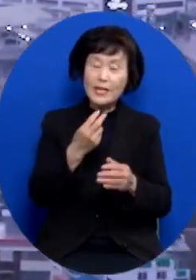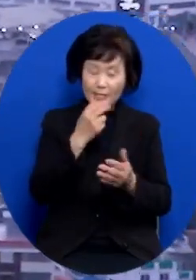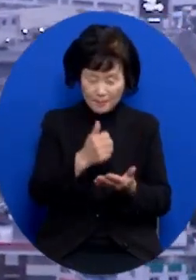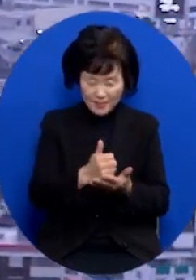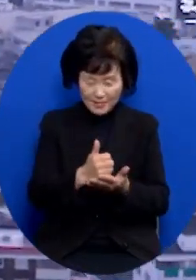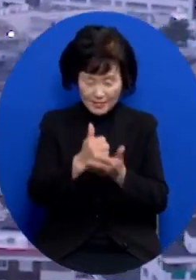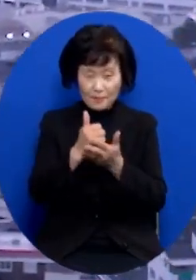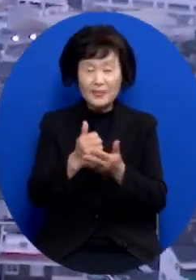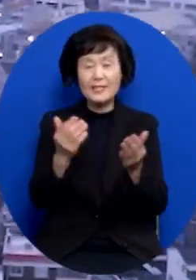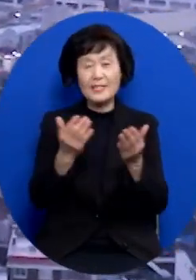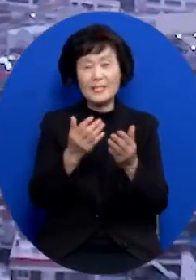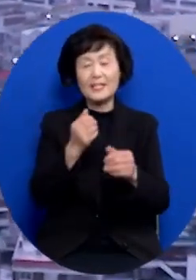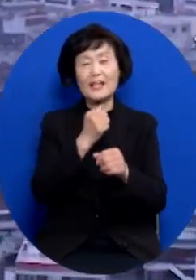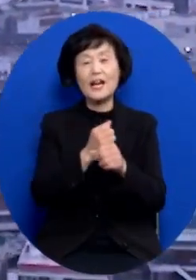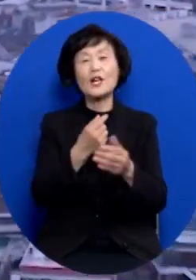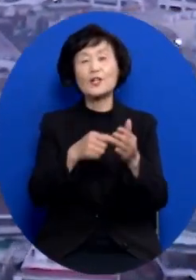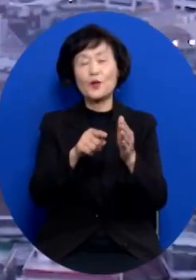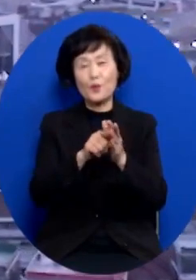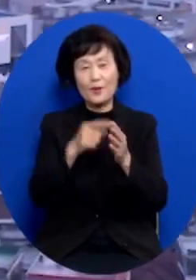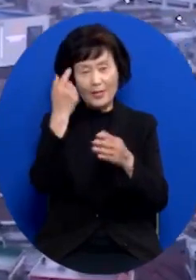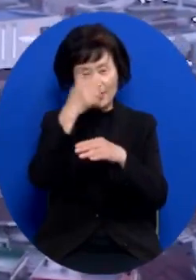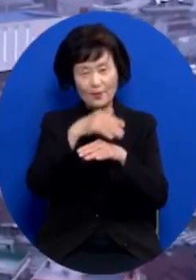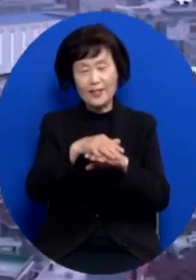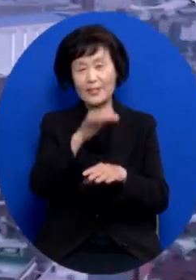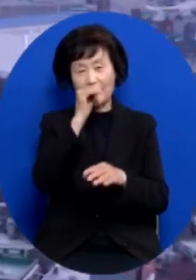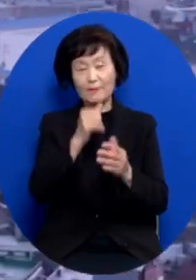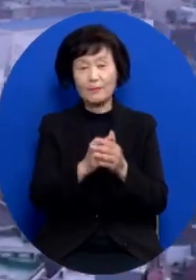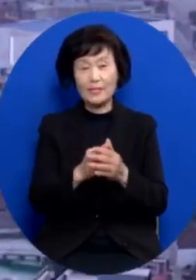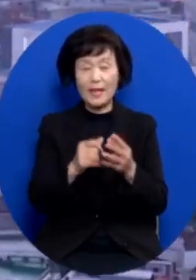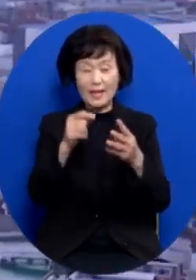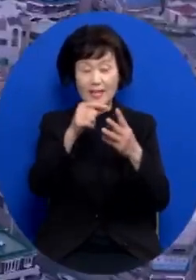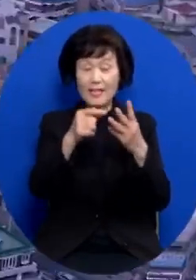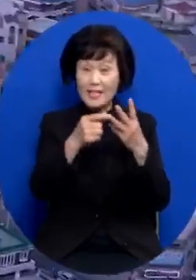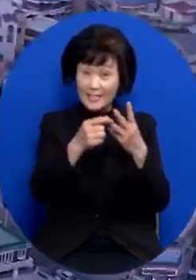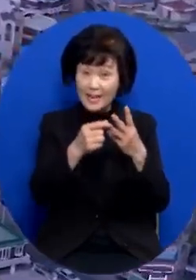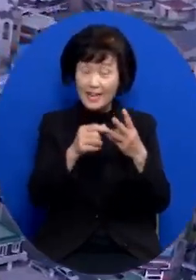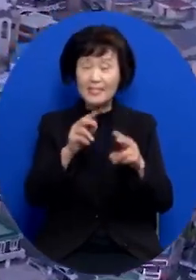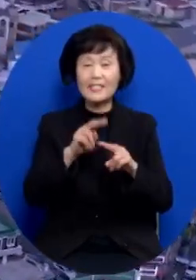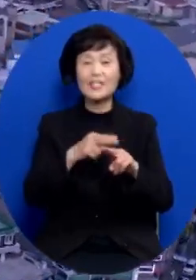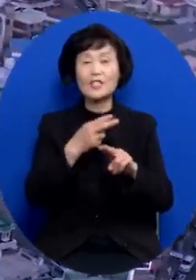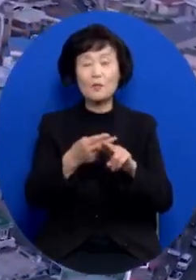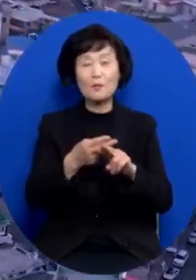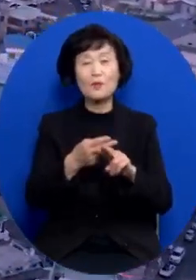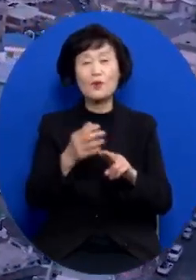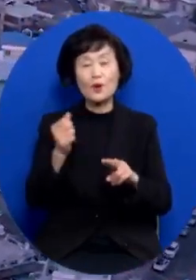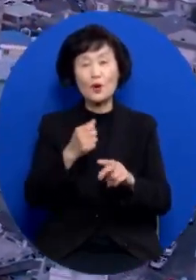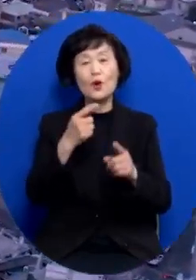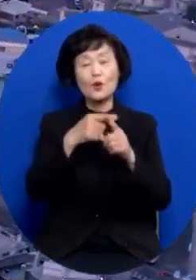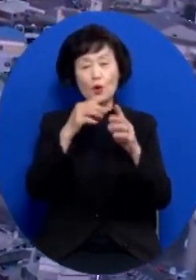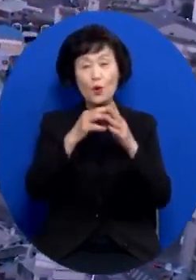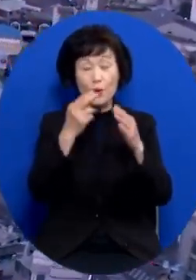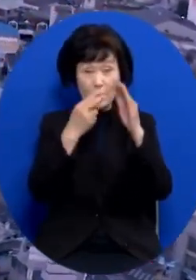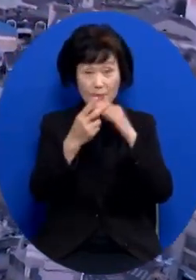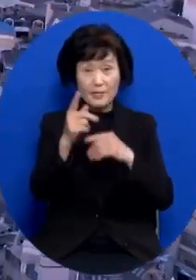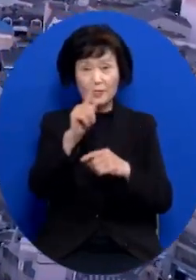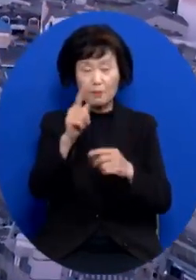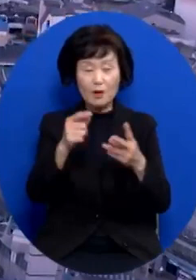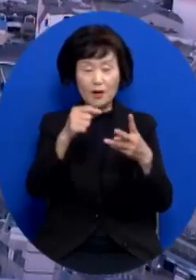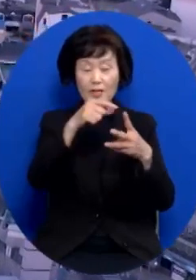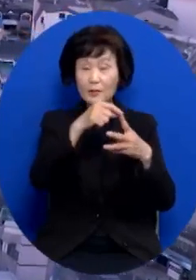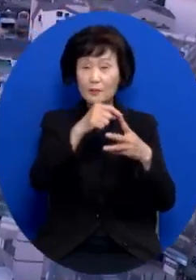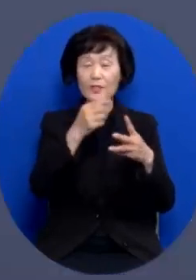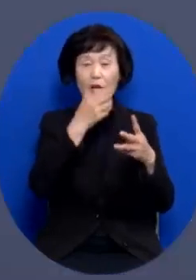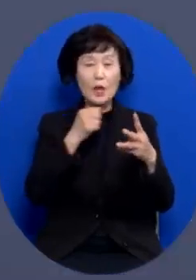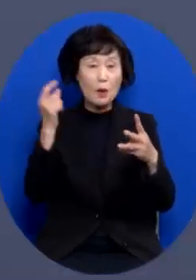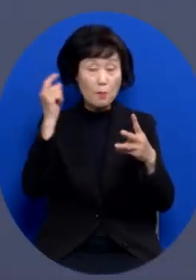사역을 하려고 합니다 그래서 저희들이 세 가지의 선물로서의 교회 비전을 가지고 있는데 첫 번째는